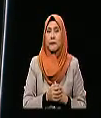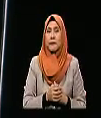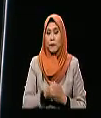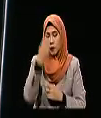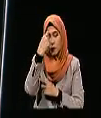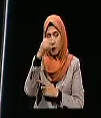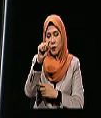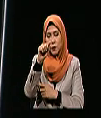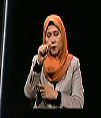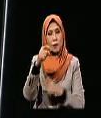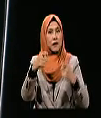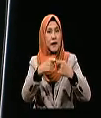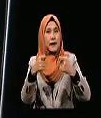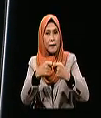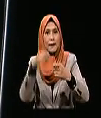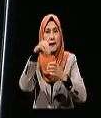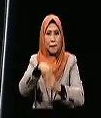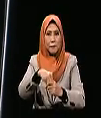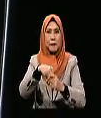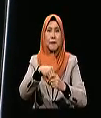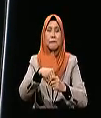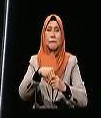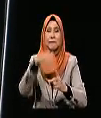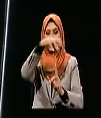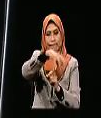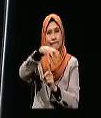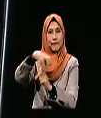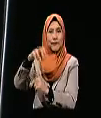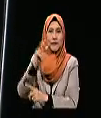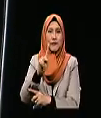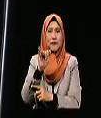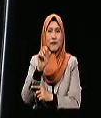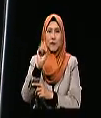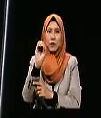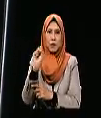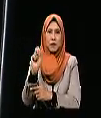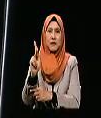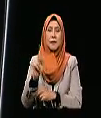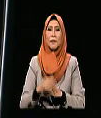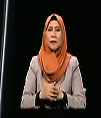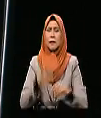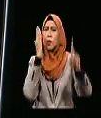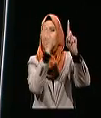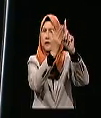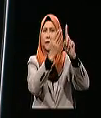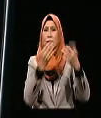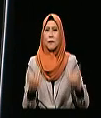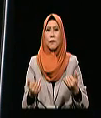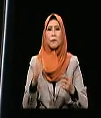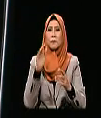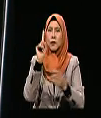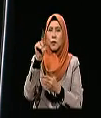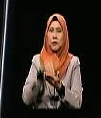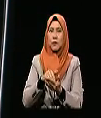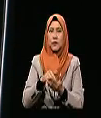untuk elektrik di dalam kios tu lah. So, hak yang ni kita akan letakkan matlamat untuk 1,000 unit. Dan kita